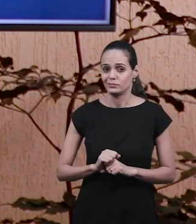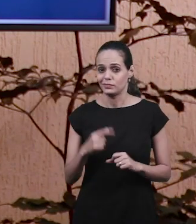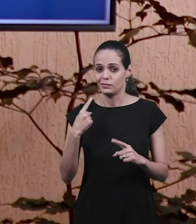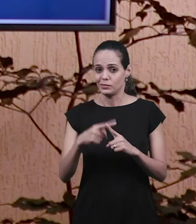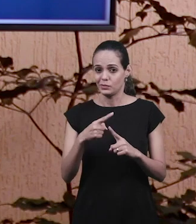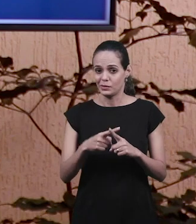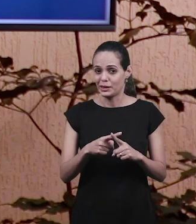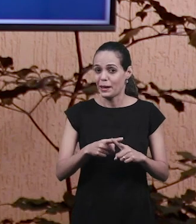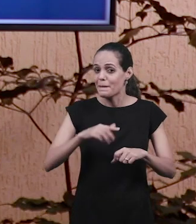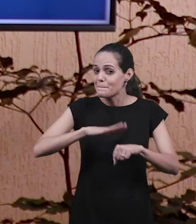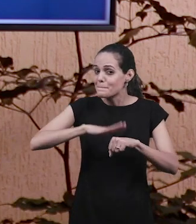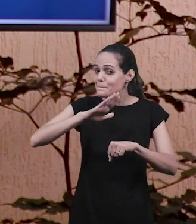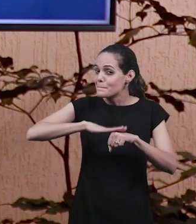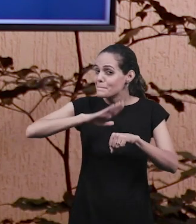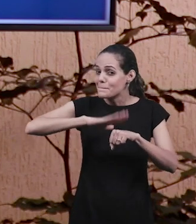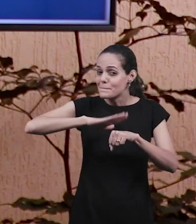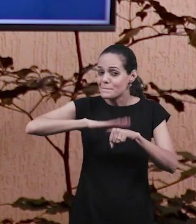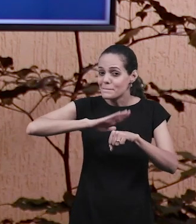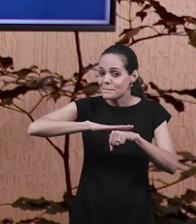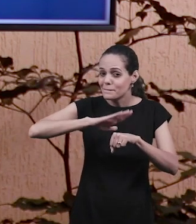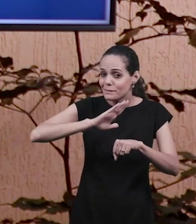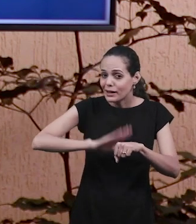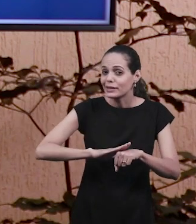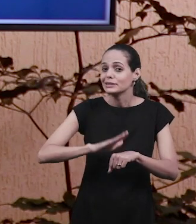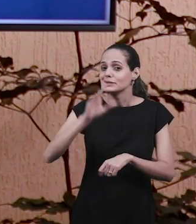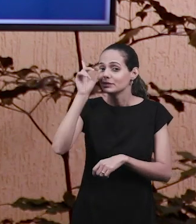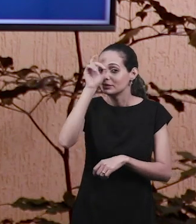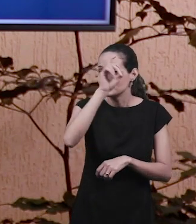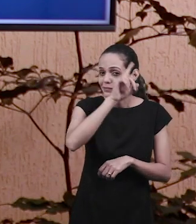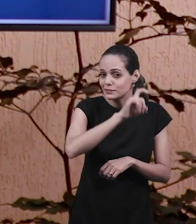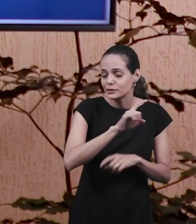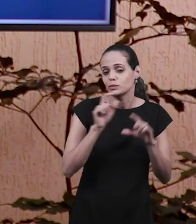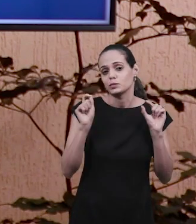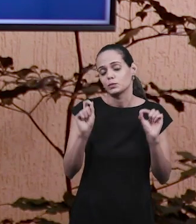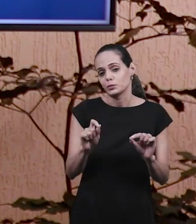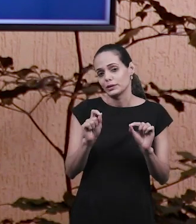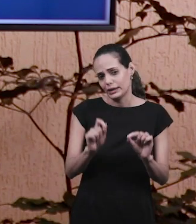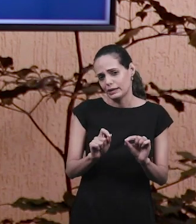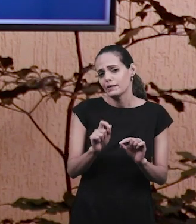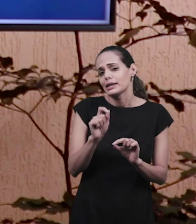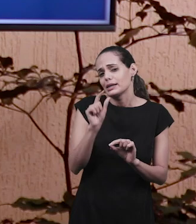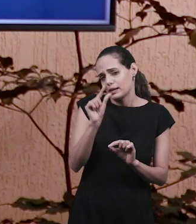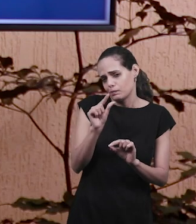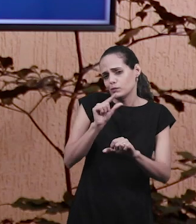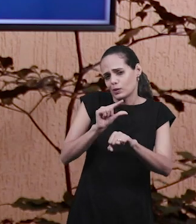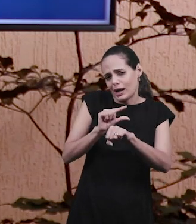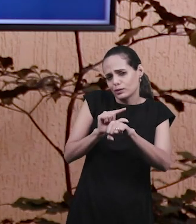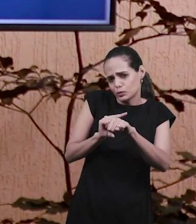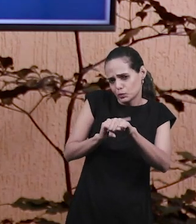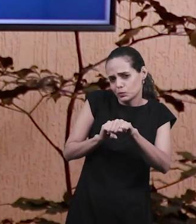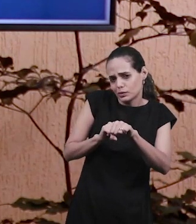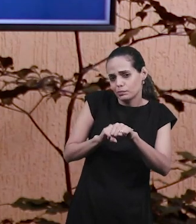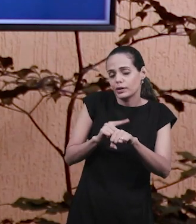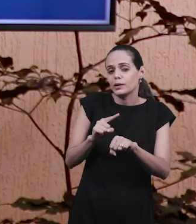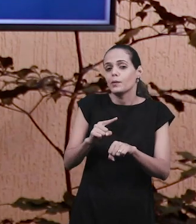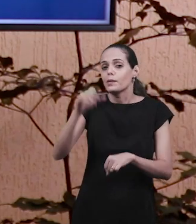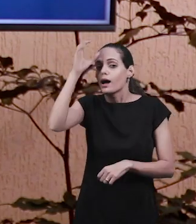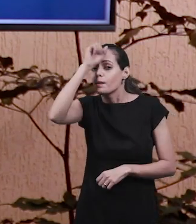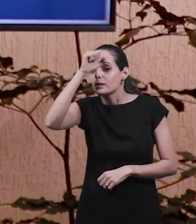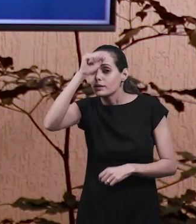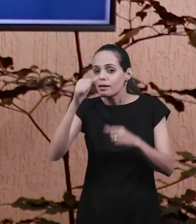elle va prendre un peu plus de temps pour avoir son point mieux de